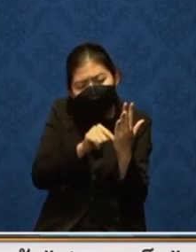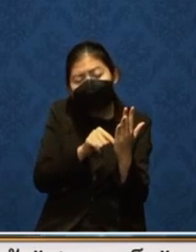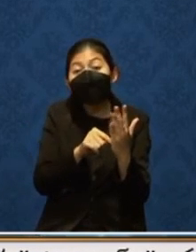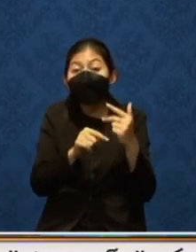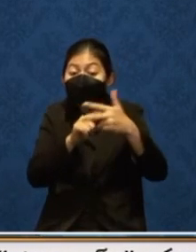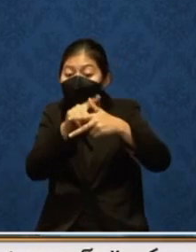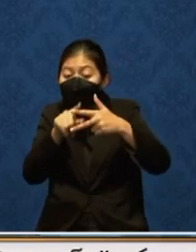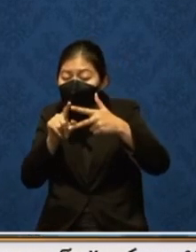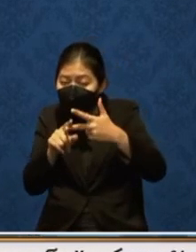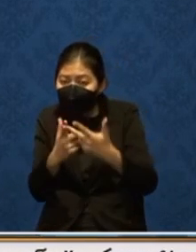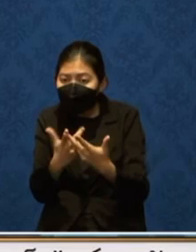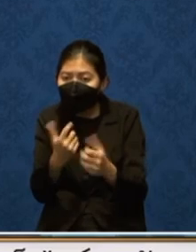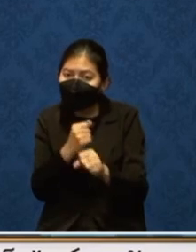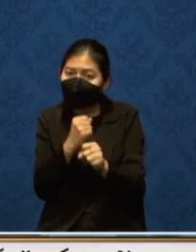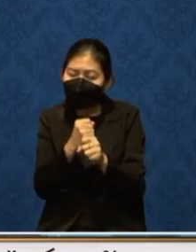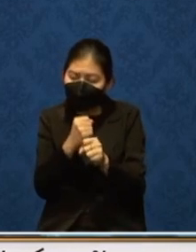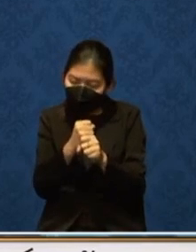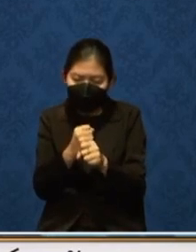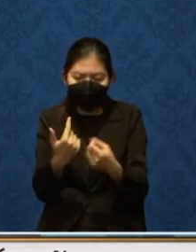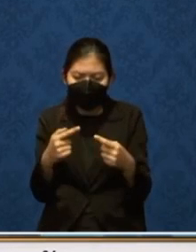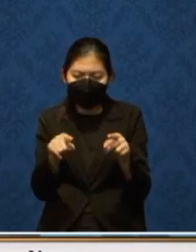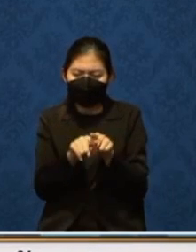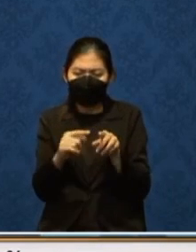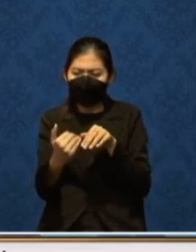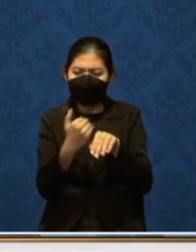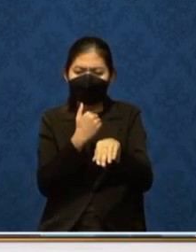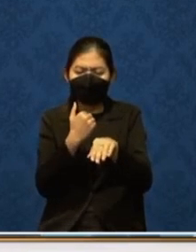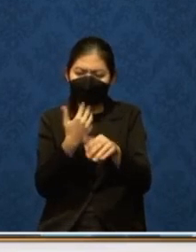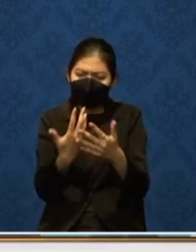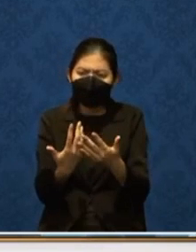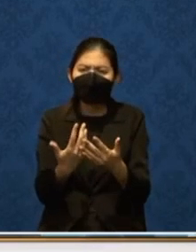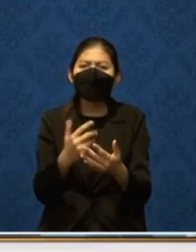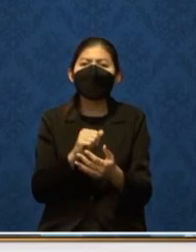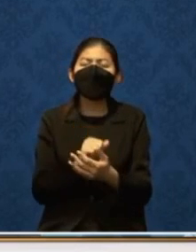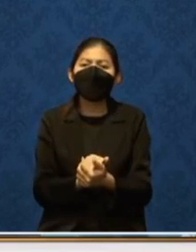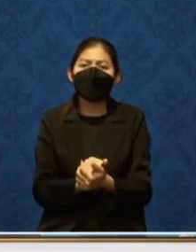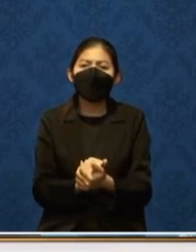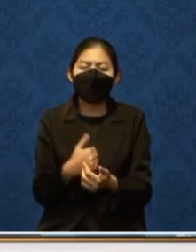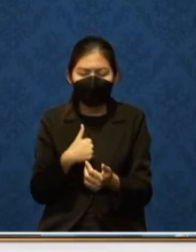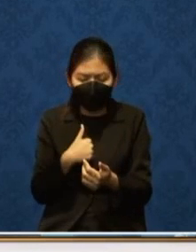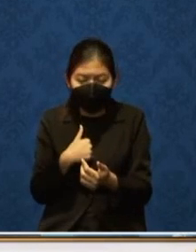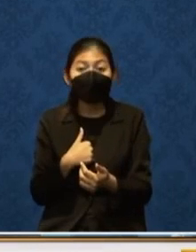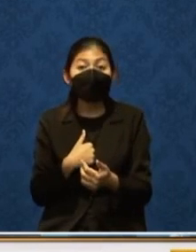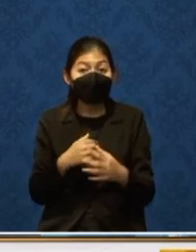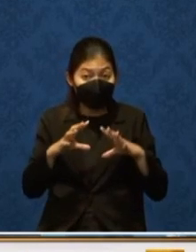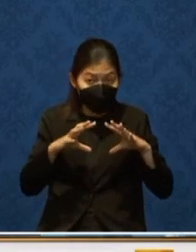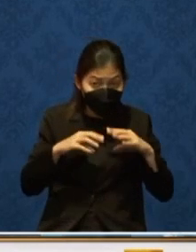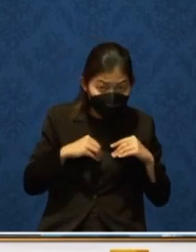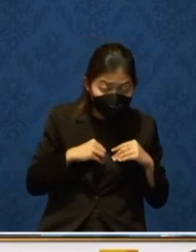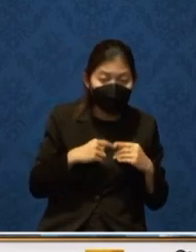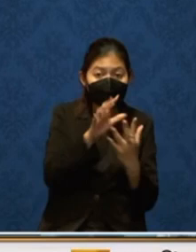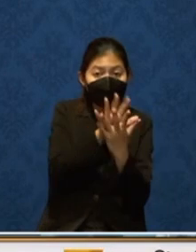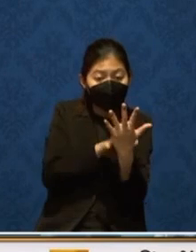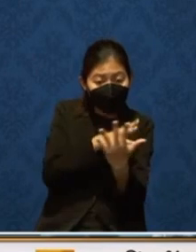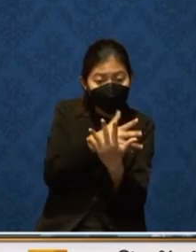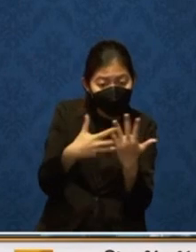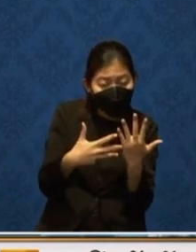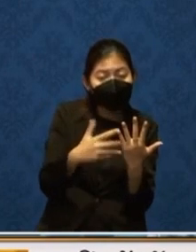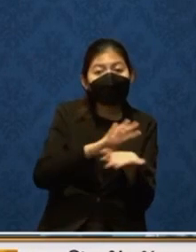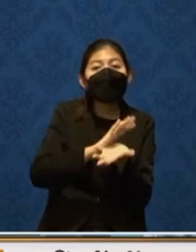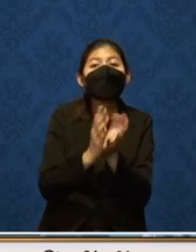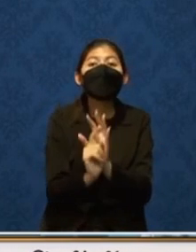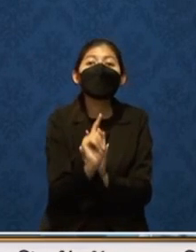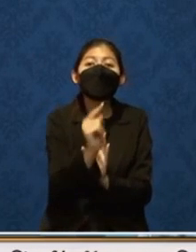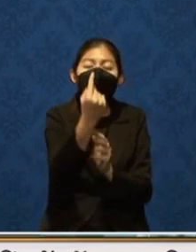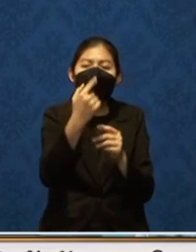ให่ๆร่วมกันในเขตทางเดียวกันผมเน้นย้ำนะครับผมเห็นด้วยกับการวางแผนแ่บทให่แต